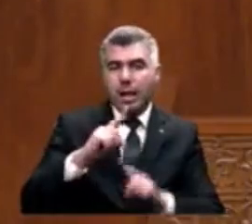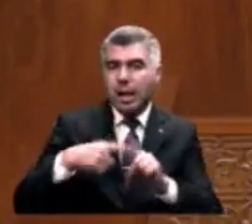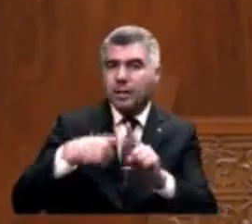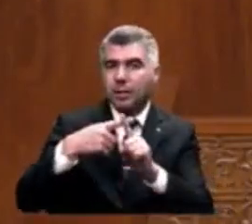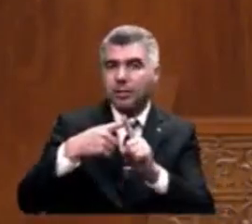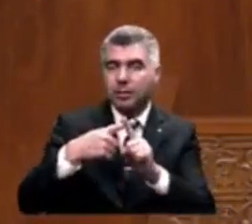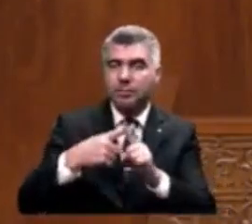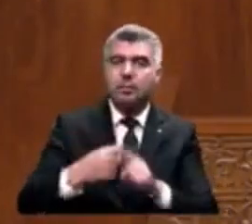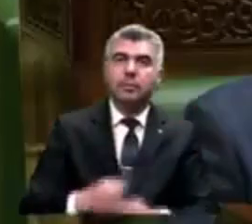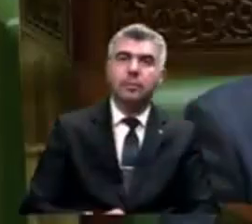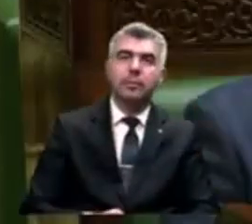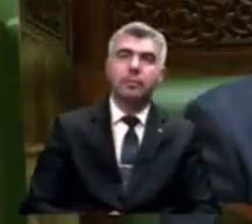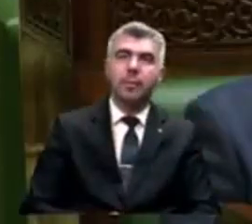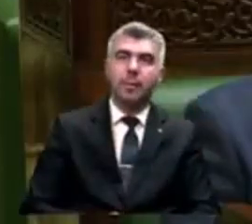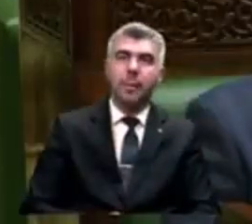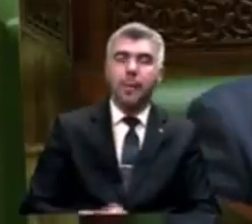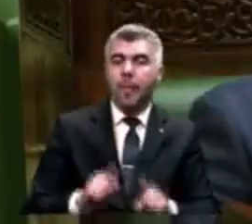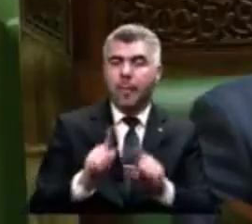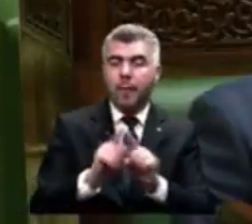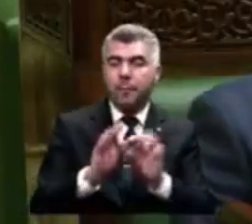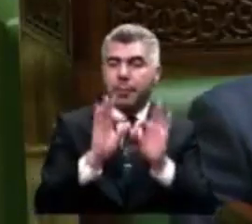نقول بأن واحد العدد